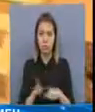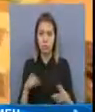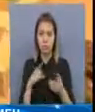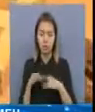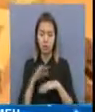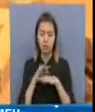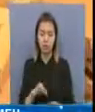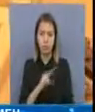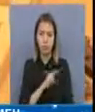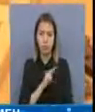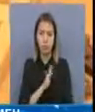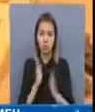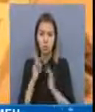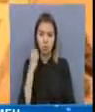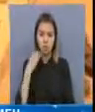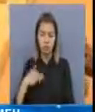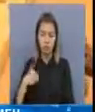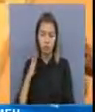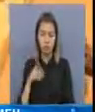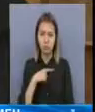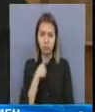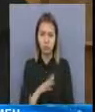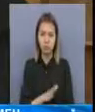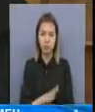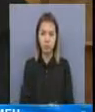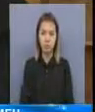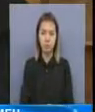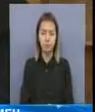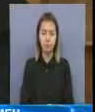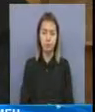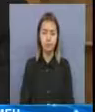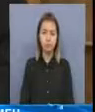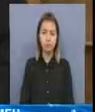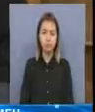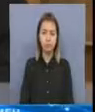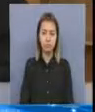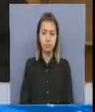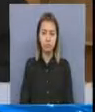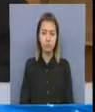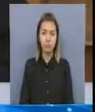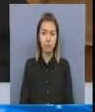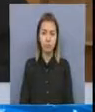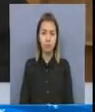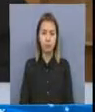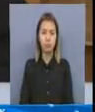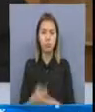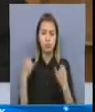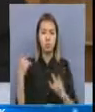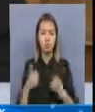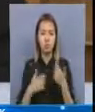шаралардың өткізілуі жұмыстарына тек оң ықпал ететіндіктерін айтуда. Как сегодняшний день уже показывает, они действительно спортсмены. Бүгінгі